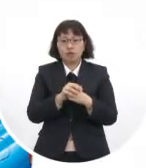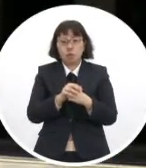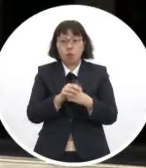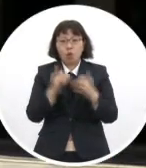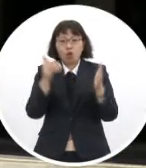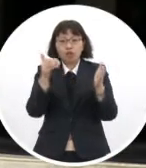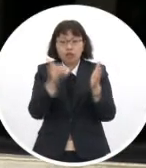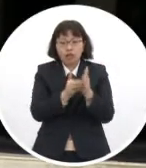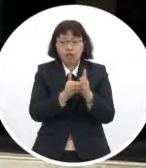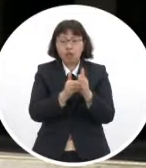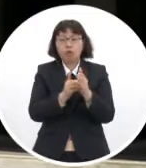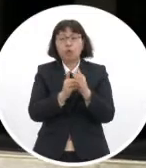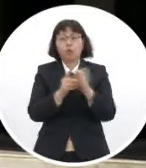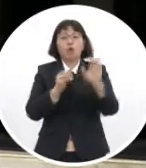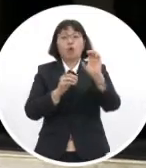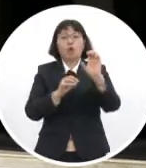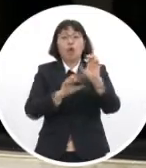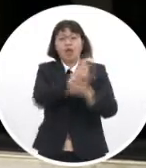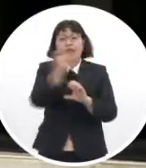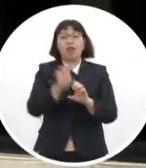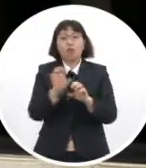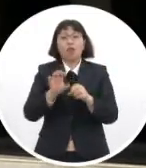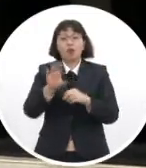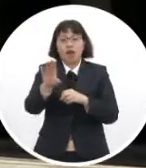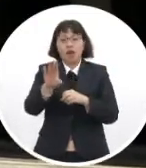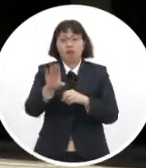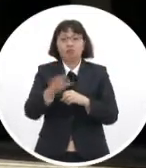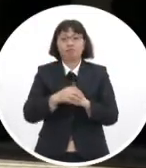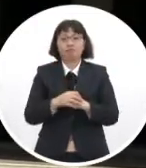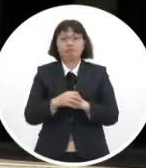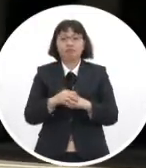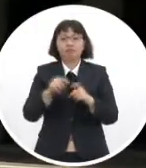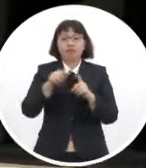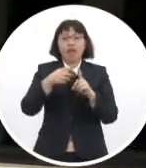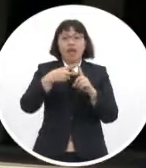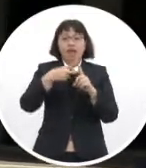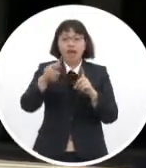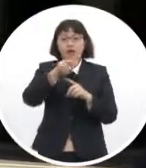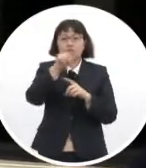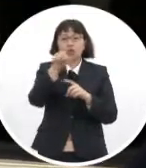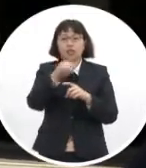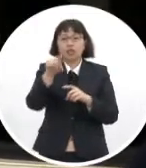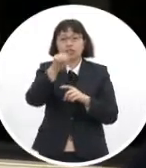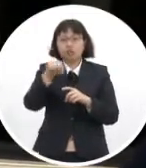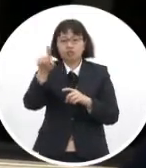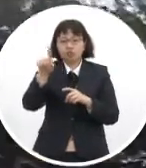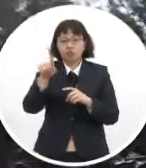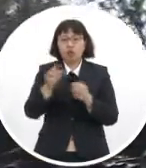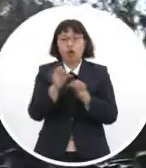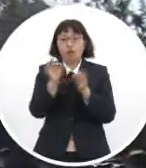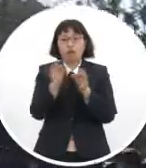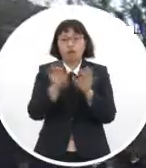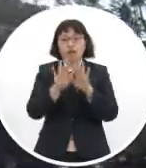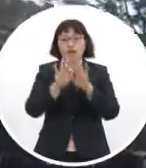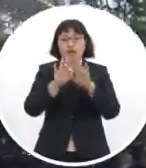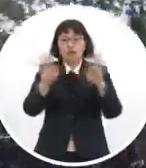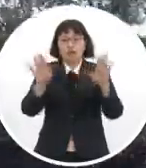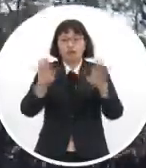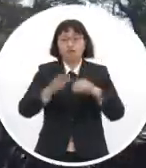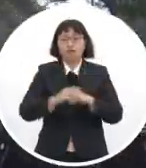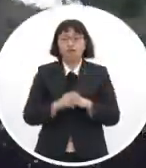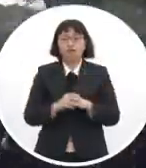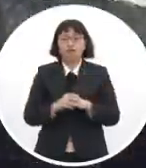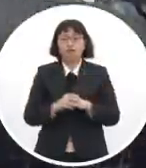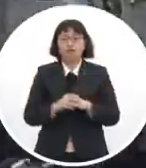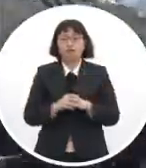カーと呼ばれている燃料電池自動車 FCV の販売が2014年12月に開始され、